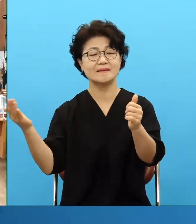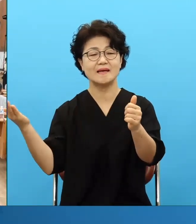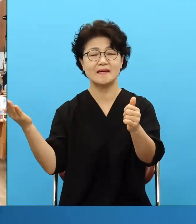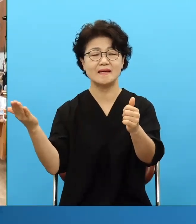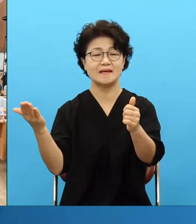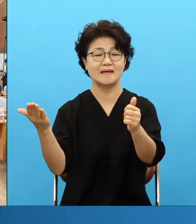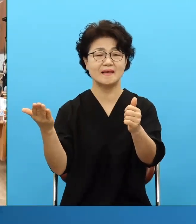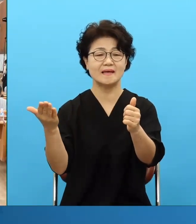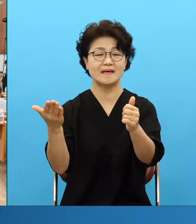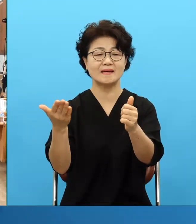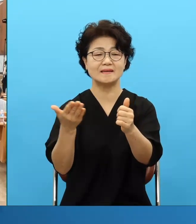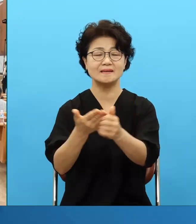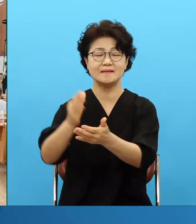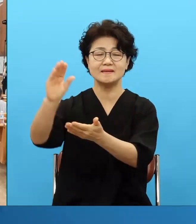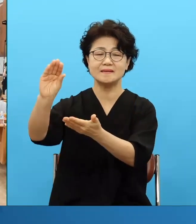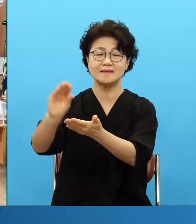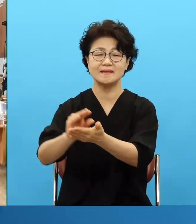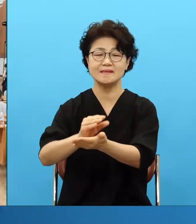자들에게